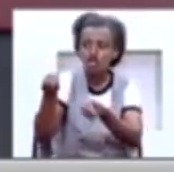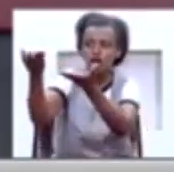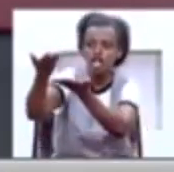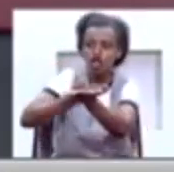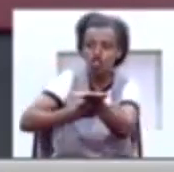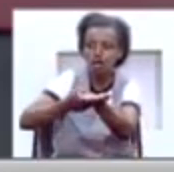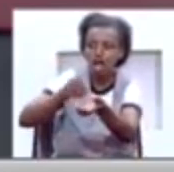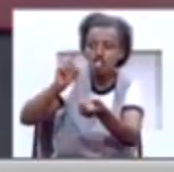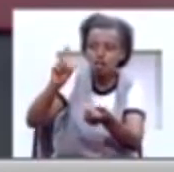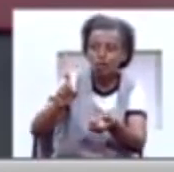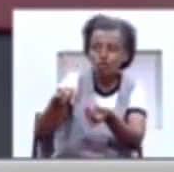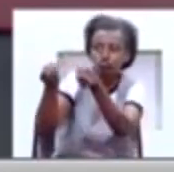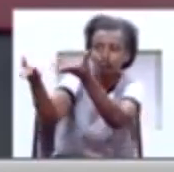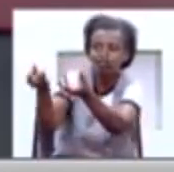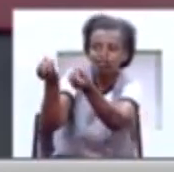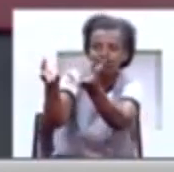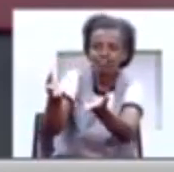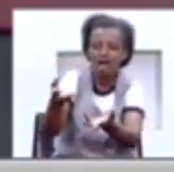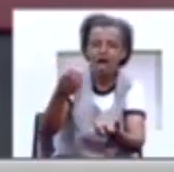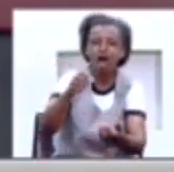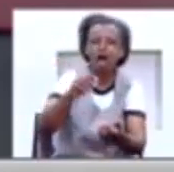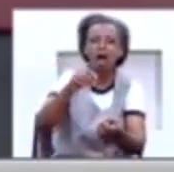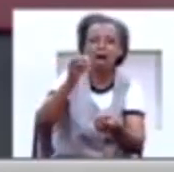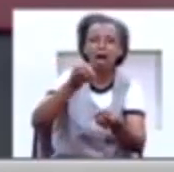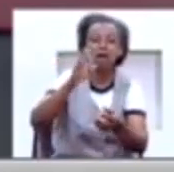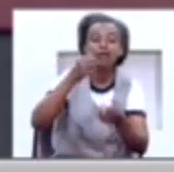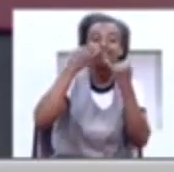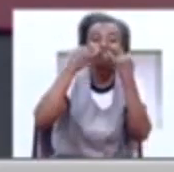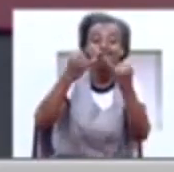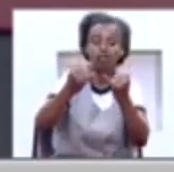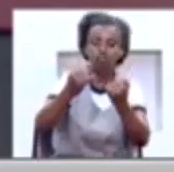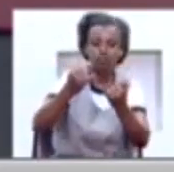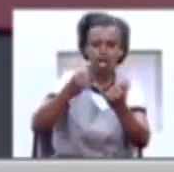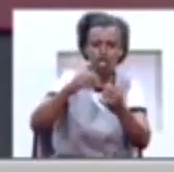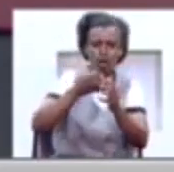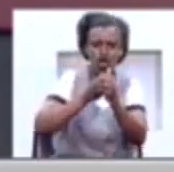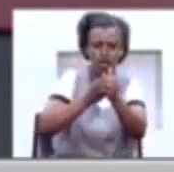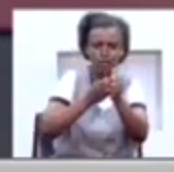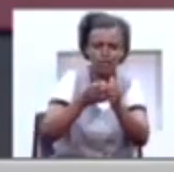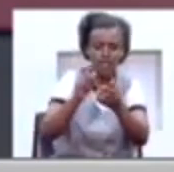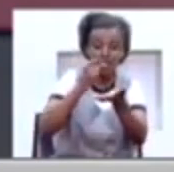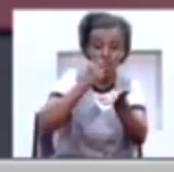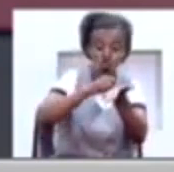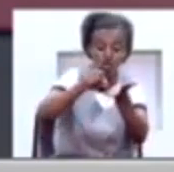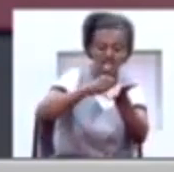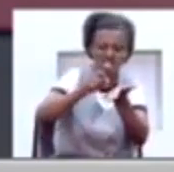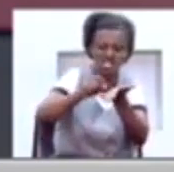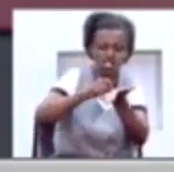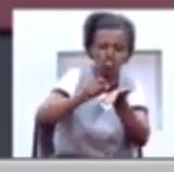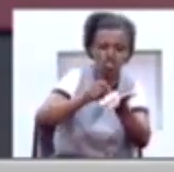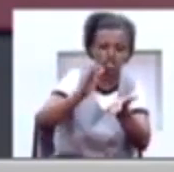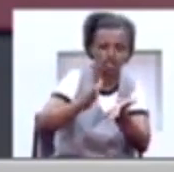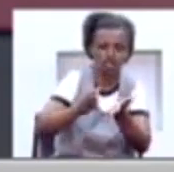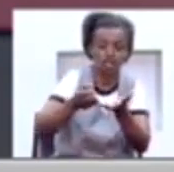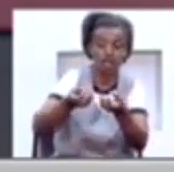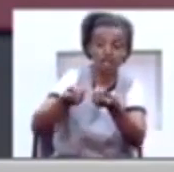noneho barabimenya prefe burugumestre yabanje kwandikira prefe abimubwira noneho prefe yandikira wa musekretari